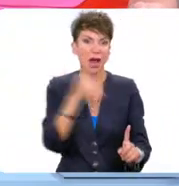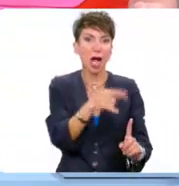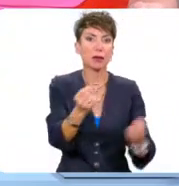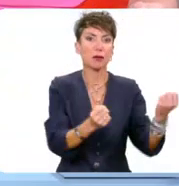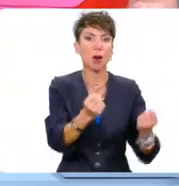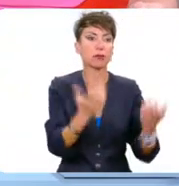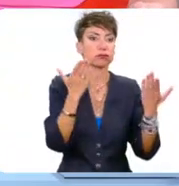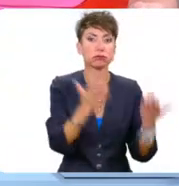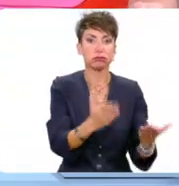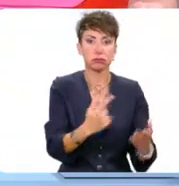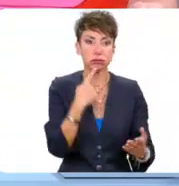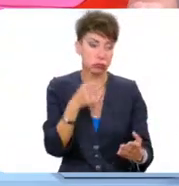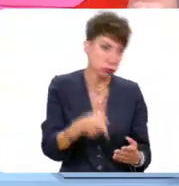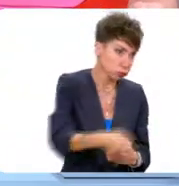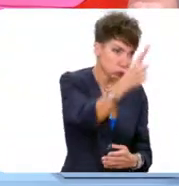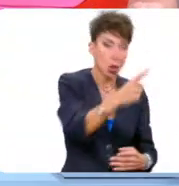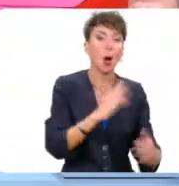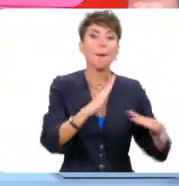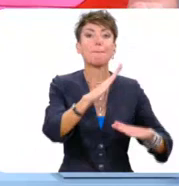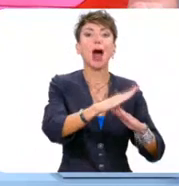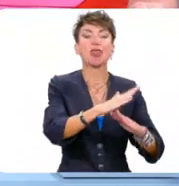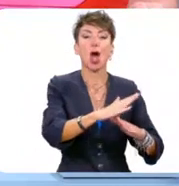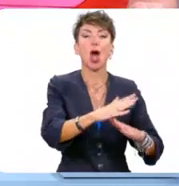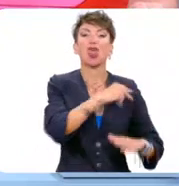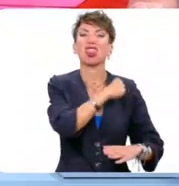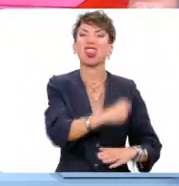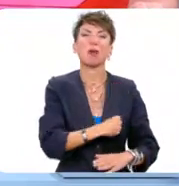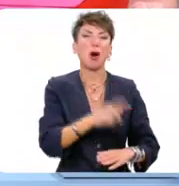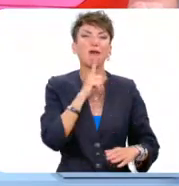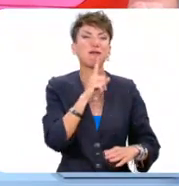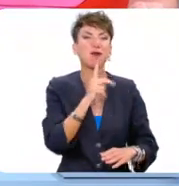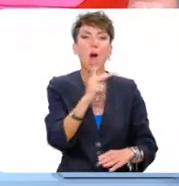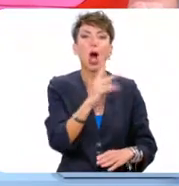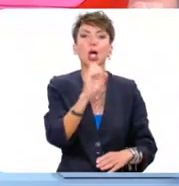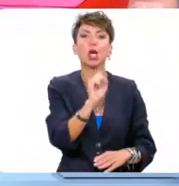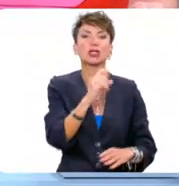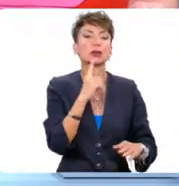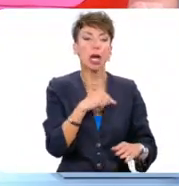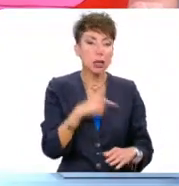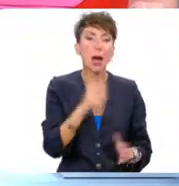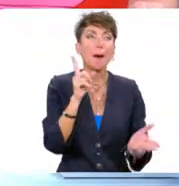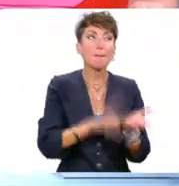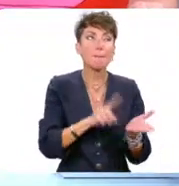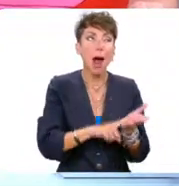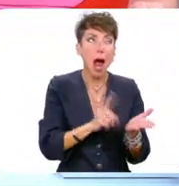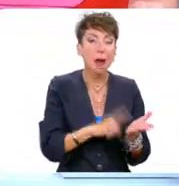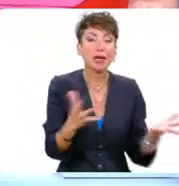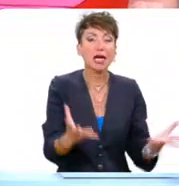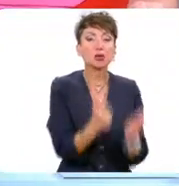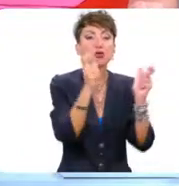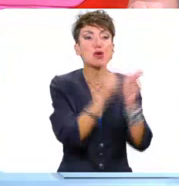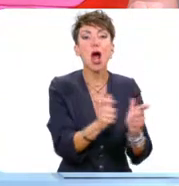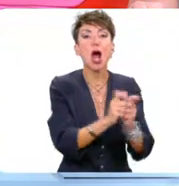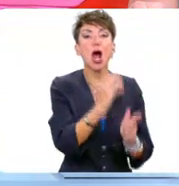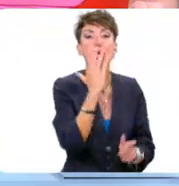χωματουργικό δρο ο οποίος ήταν εκεί ε και κάνει αυτό που πρέπει για να σωθεί το χωριό και μου λέει ακόμα και το